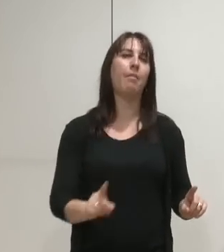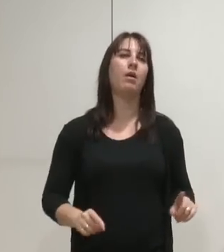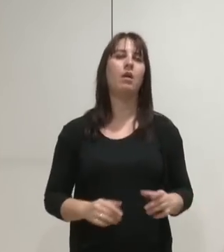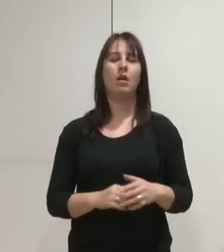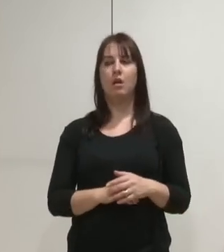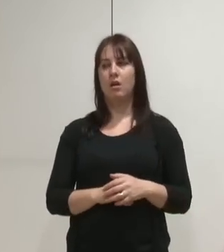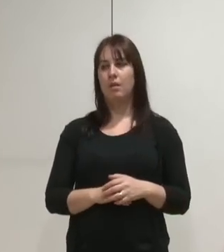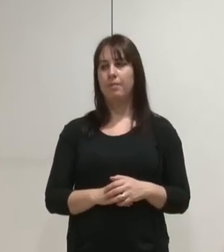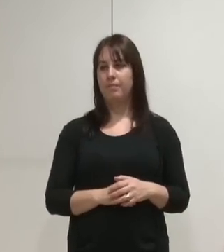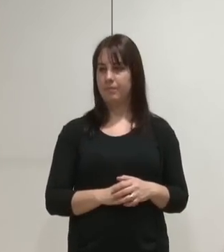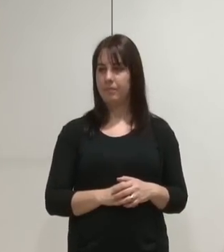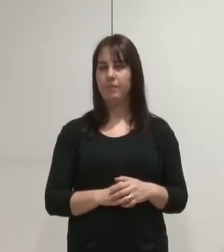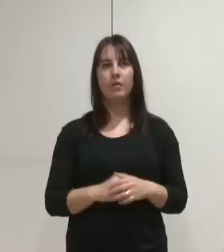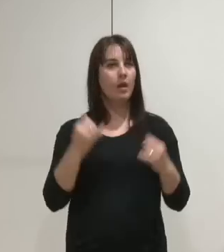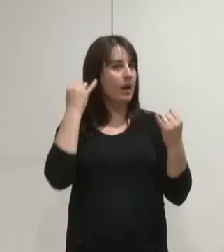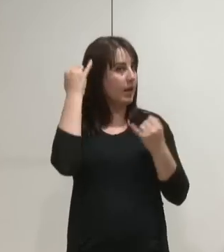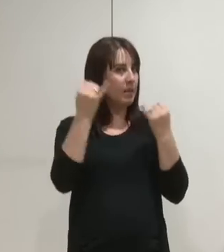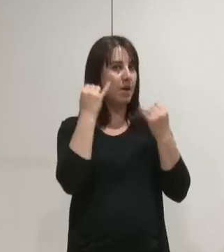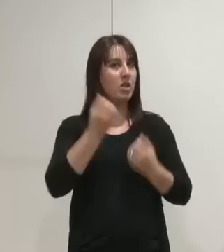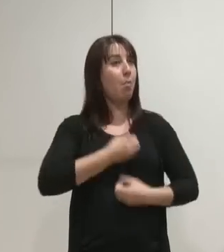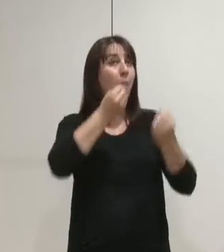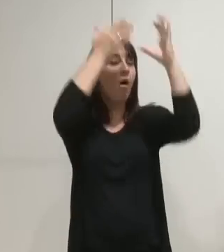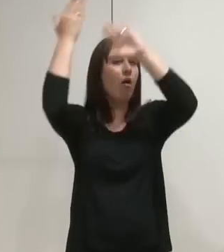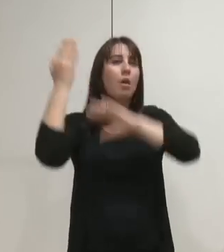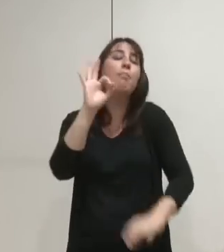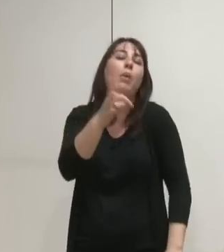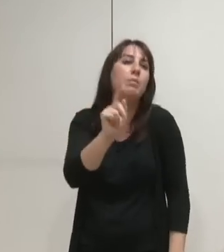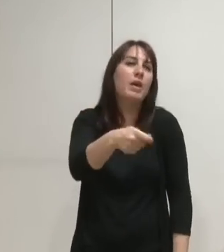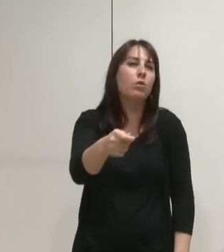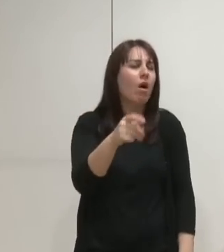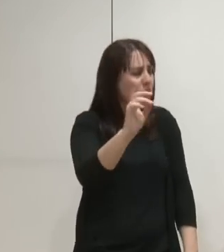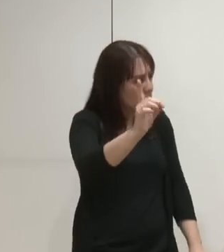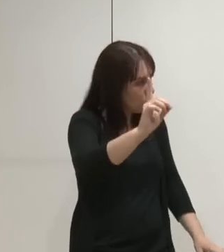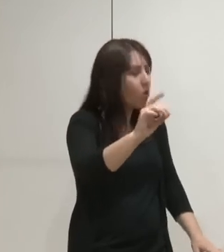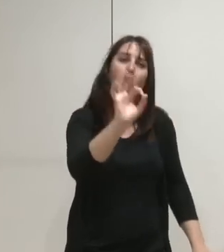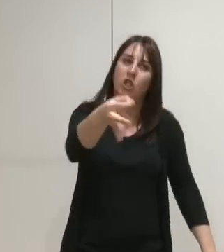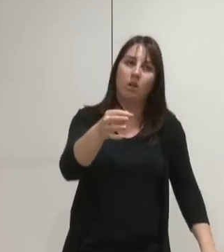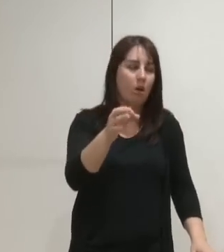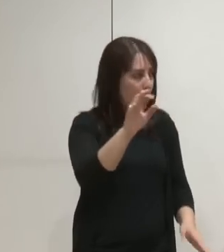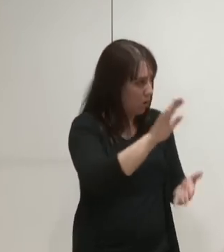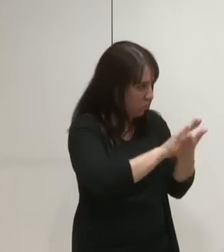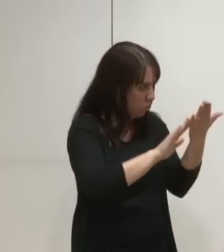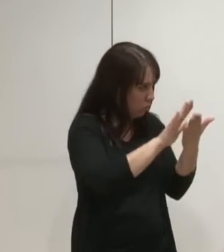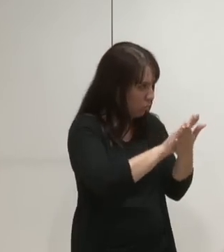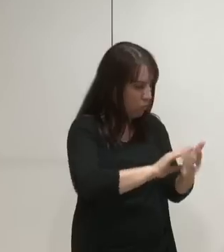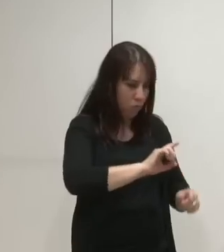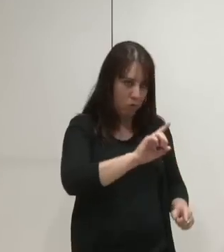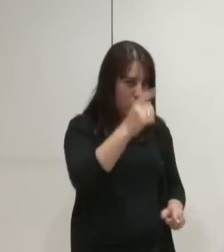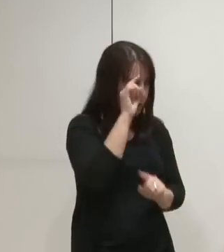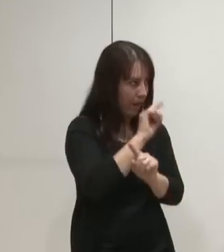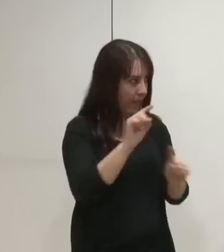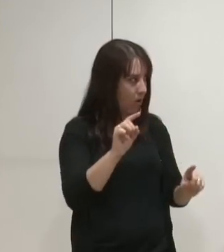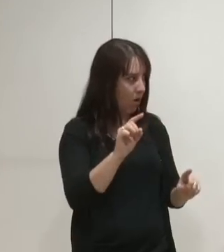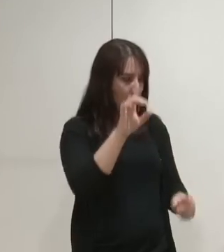si mes propos ont été interprétés comme non non non non je le regrette je le regrette ce n'était pas mon